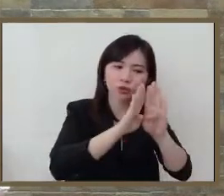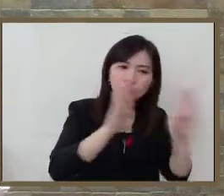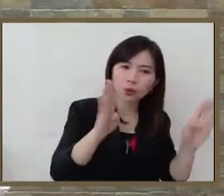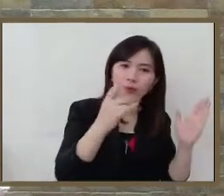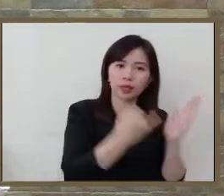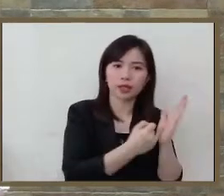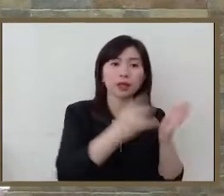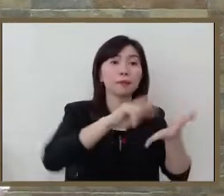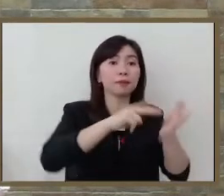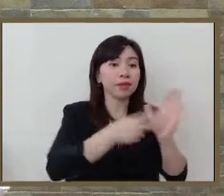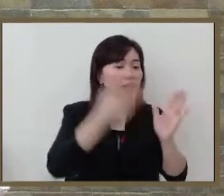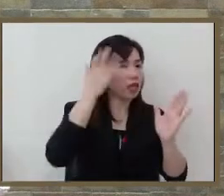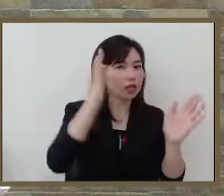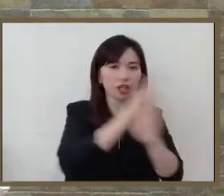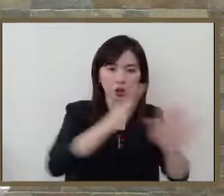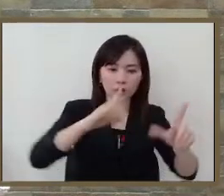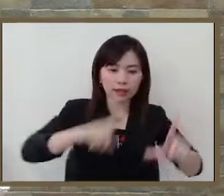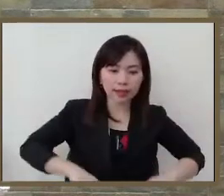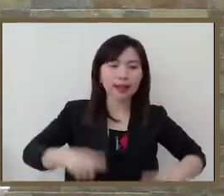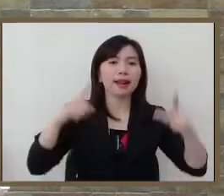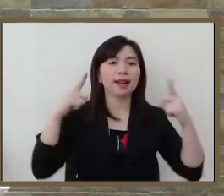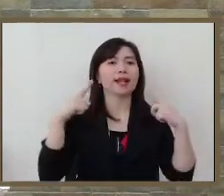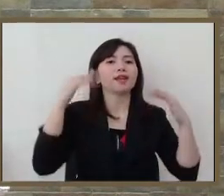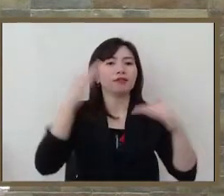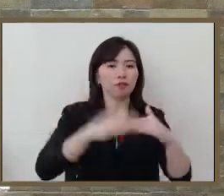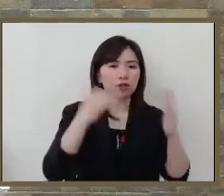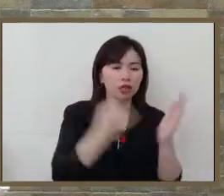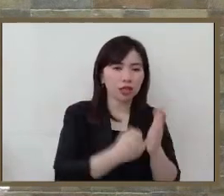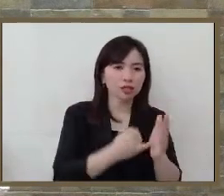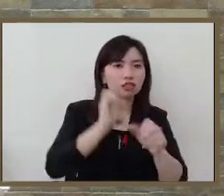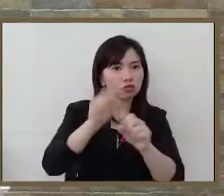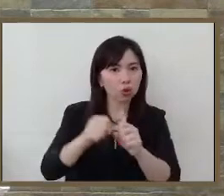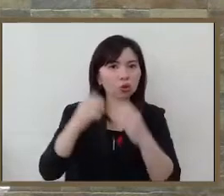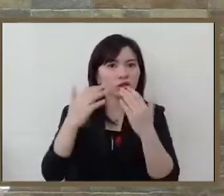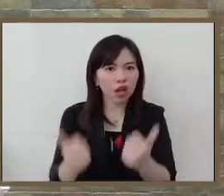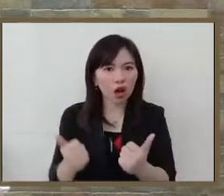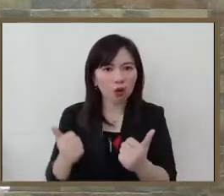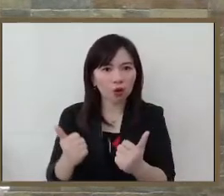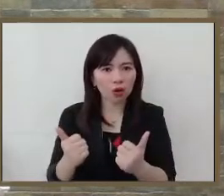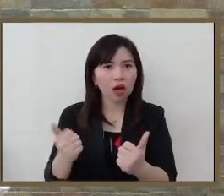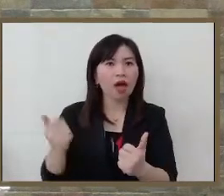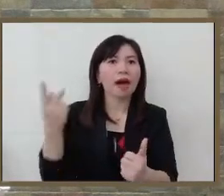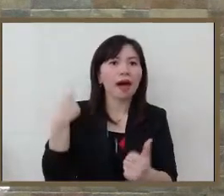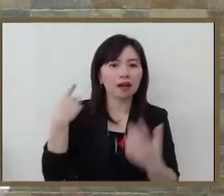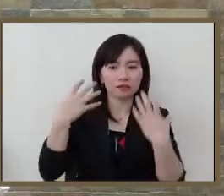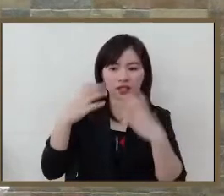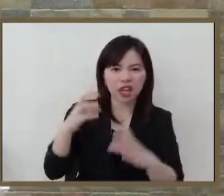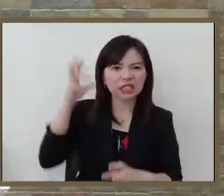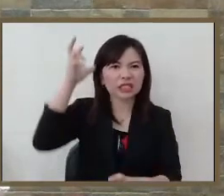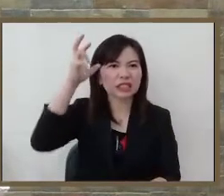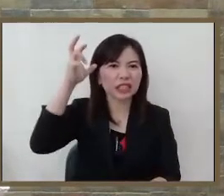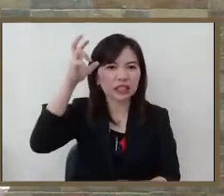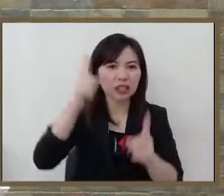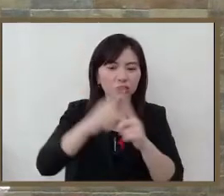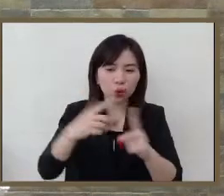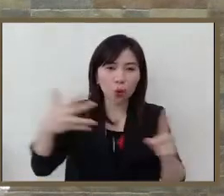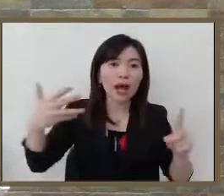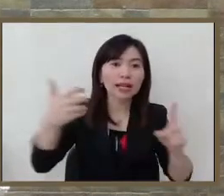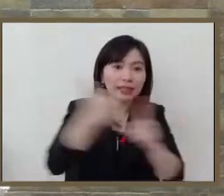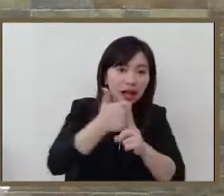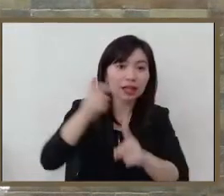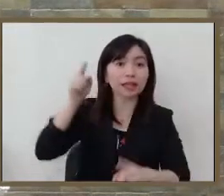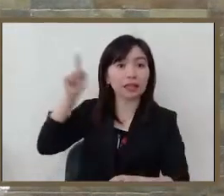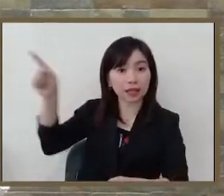ipinapasamuhay. Kaya nga yung dumating ang pagkakataon na umatake ang Diablo, hindi ako nakakuha ng panlaban. At nung hindi ako nakakuha